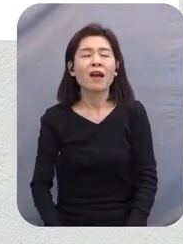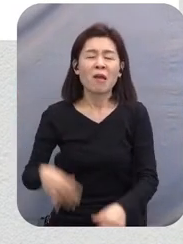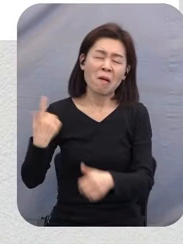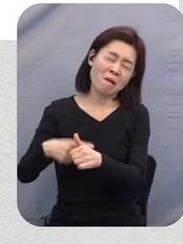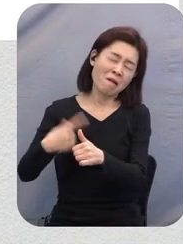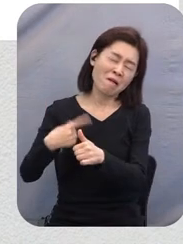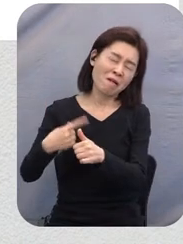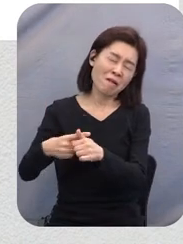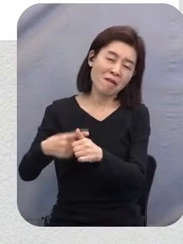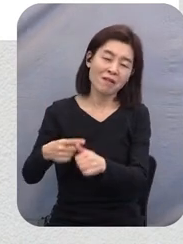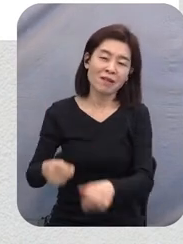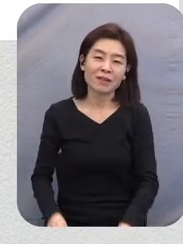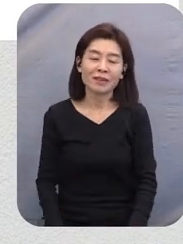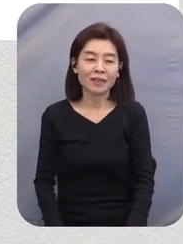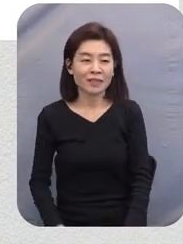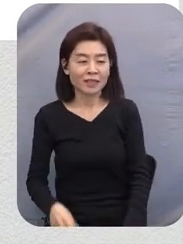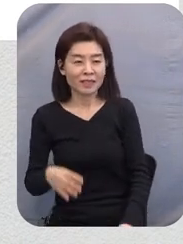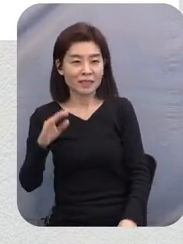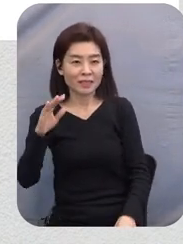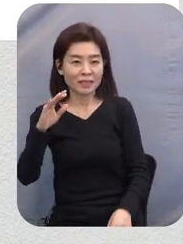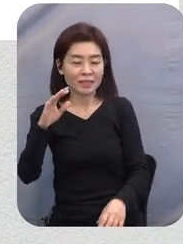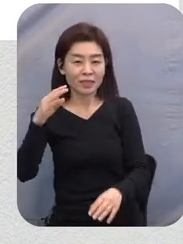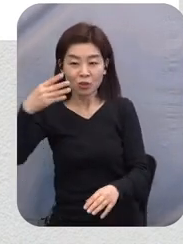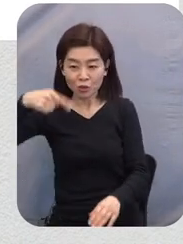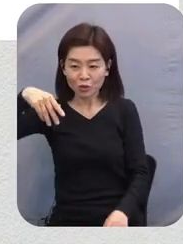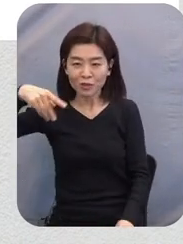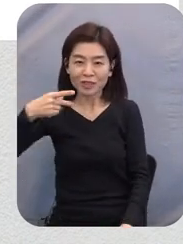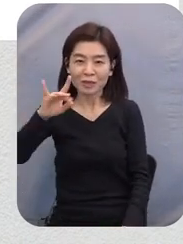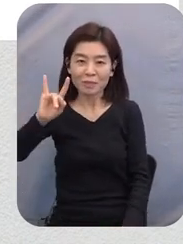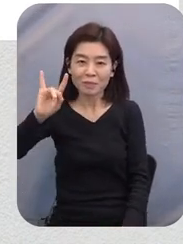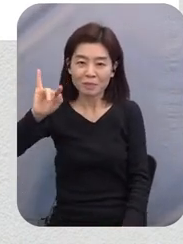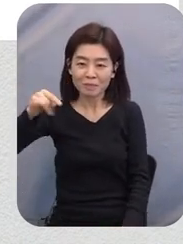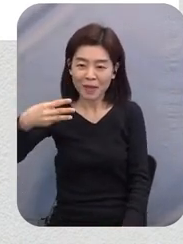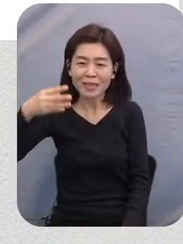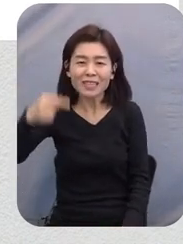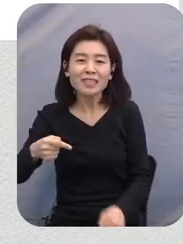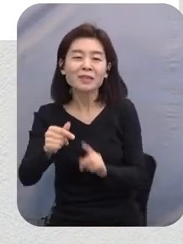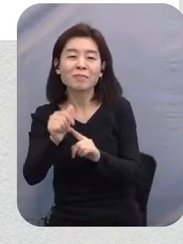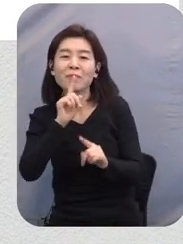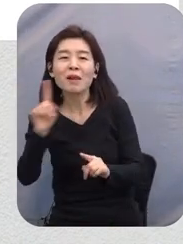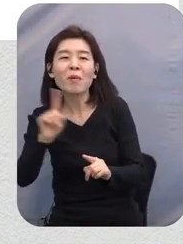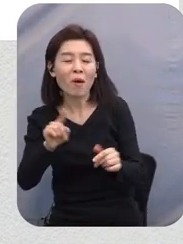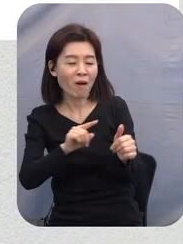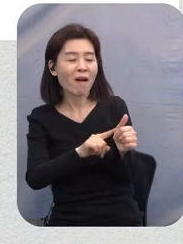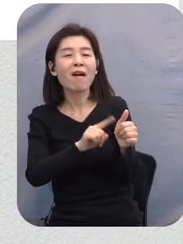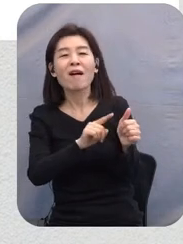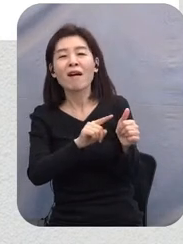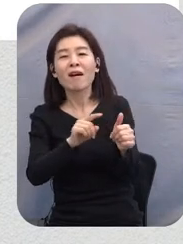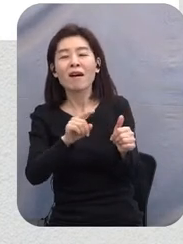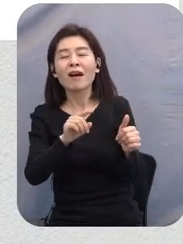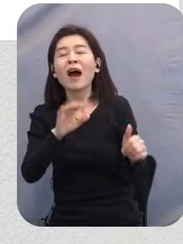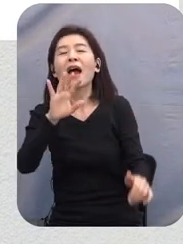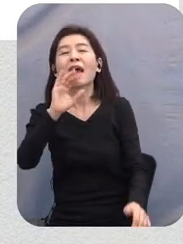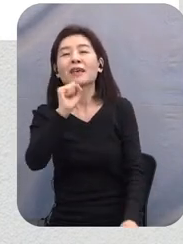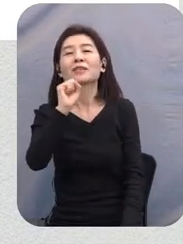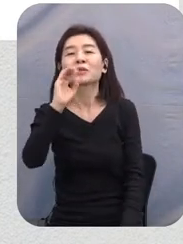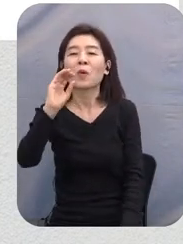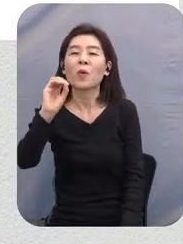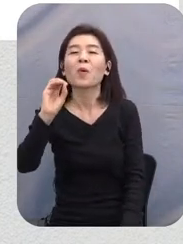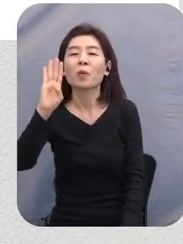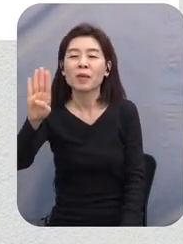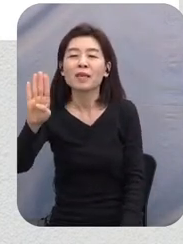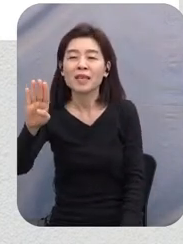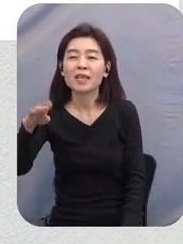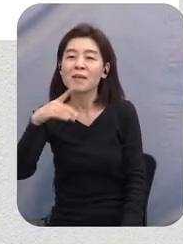하니까 프랭클린 루즈벨트가 뭐라 그랬냐면은 걔가 개자식은 맞아. SOB 맞아. 그런데 Our